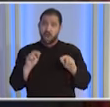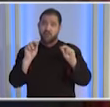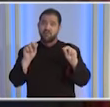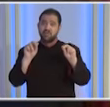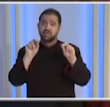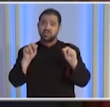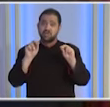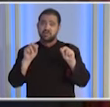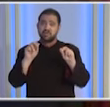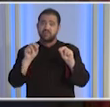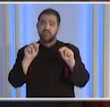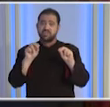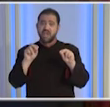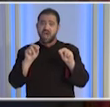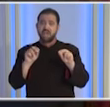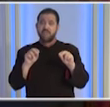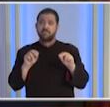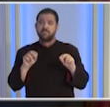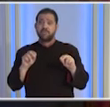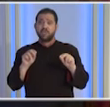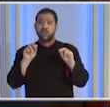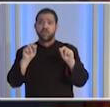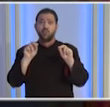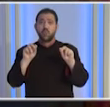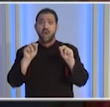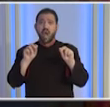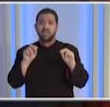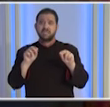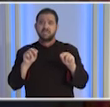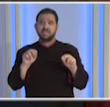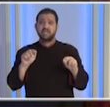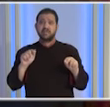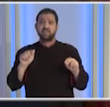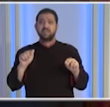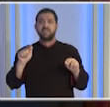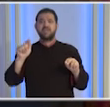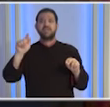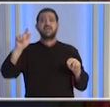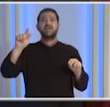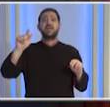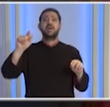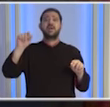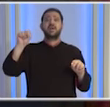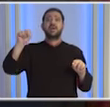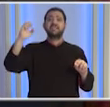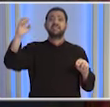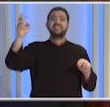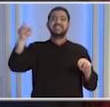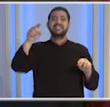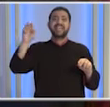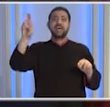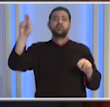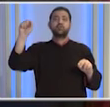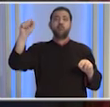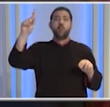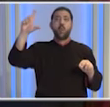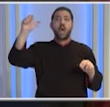clase mici. Și vă dădusem exemplu acesta al celor care spun că e mai bine